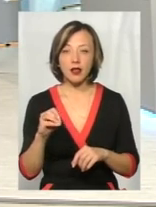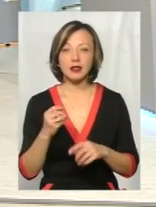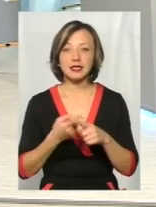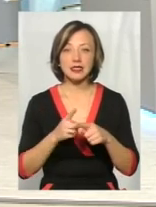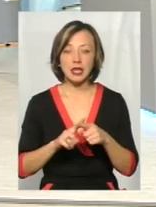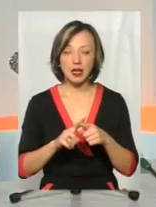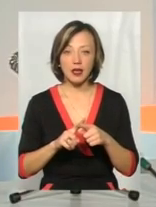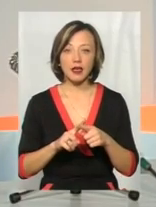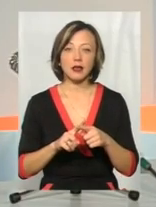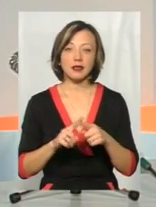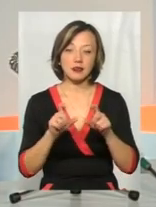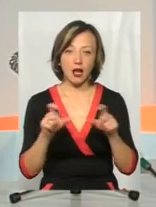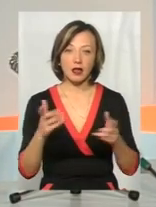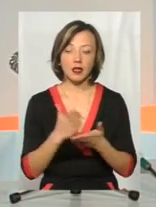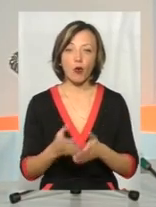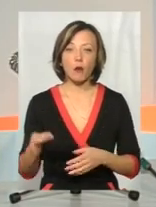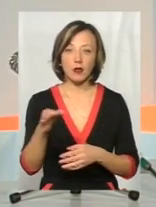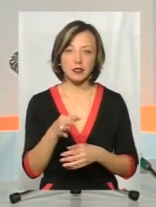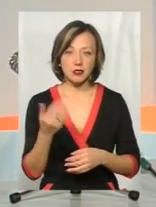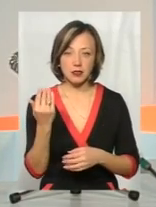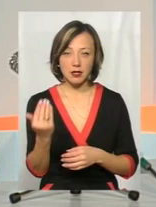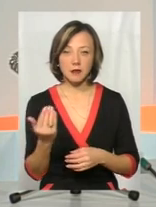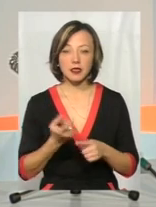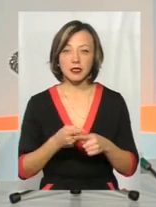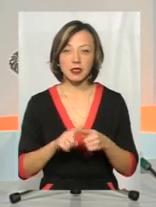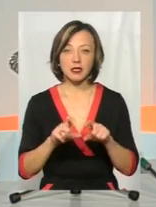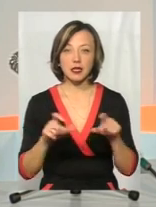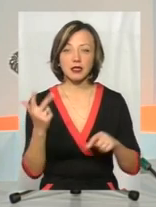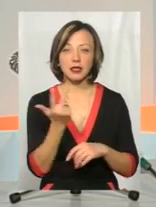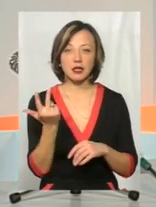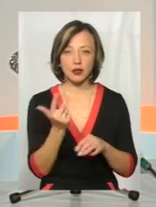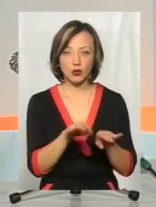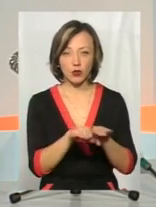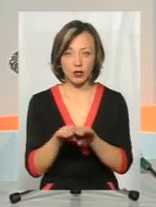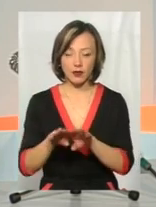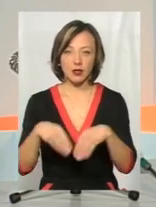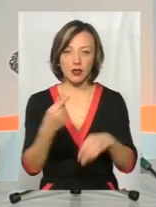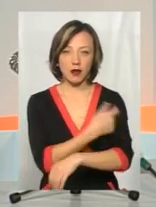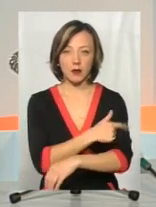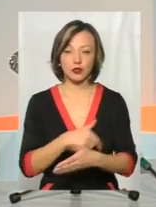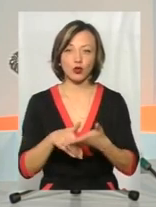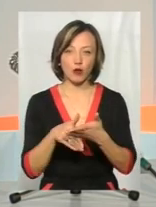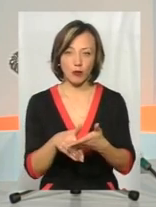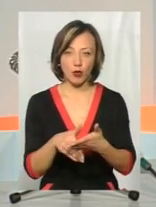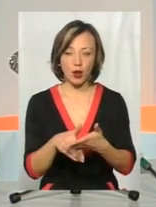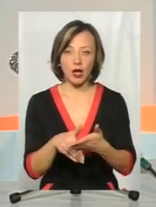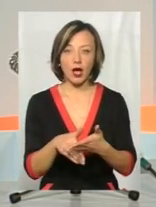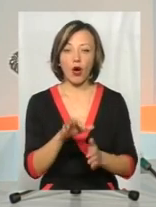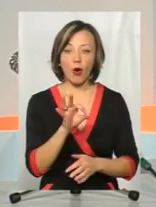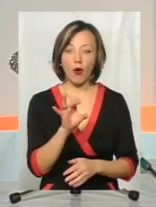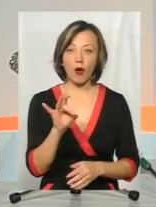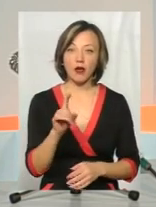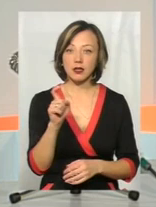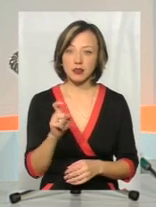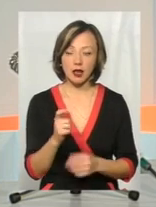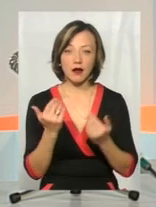диспансер, він є обласним закладом, і це заклад третинного рівня надання медичної допомоги. З ОРЗ